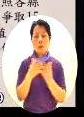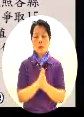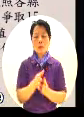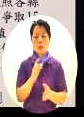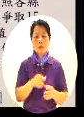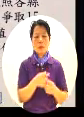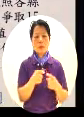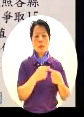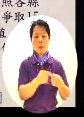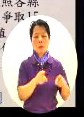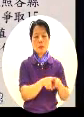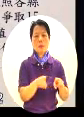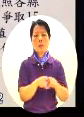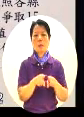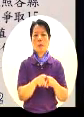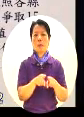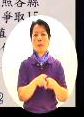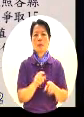的，